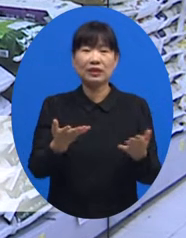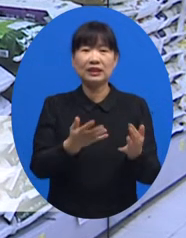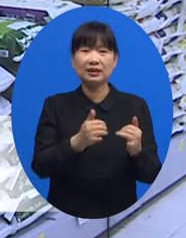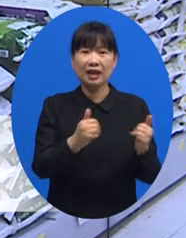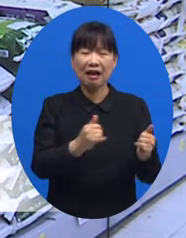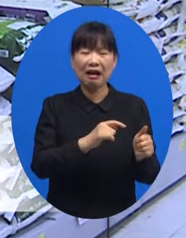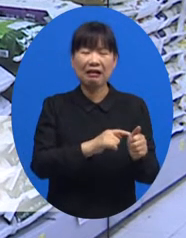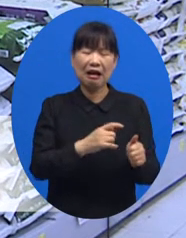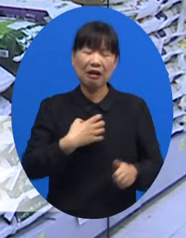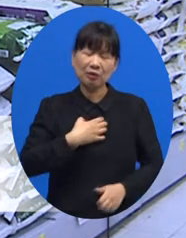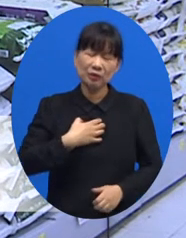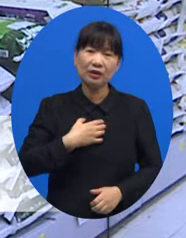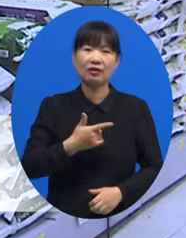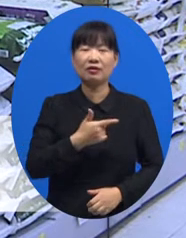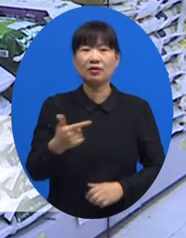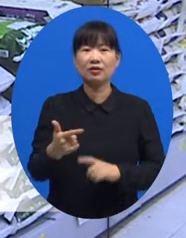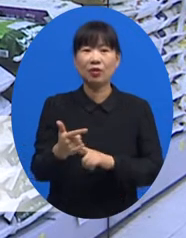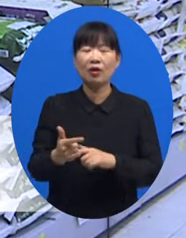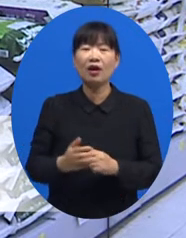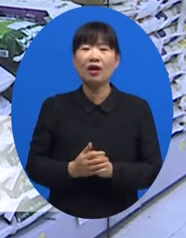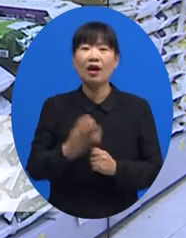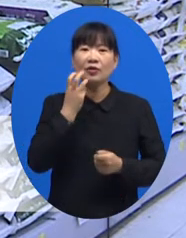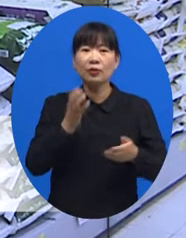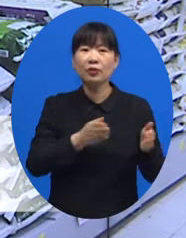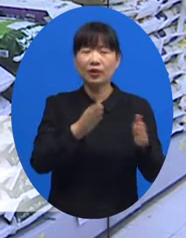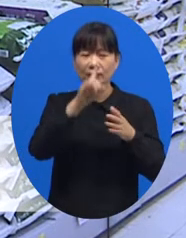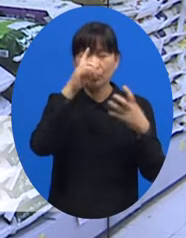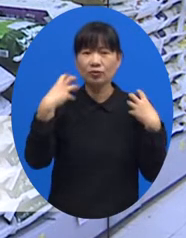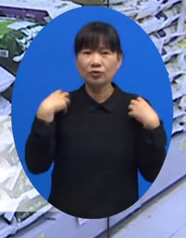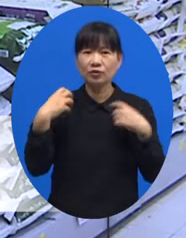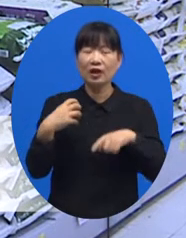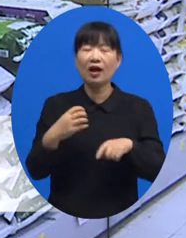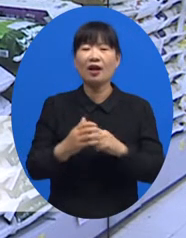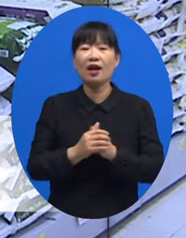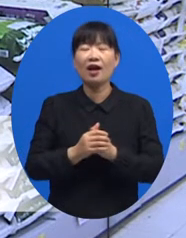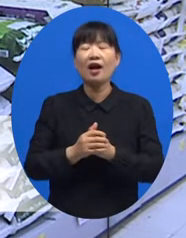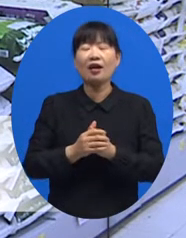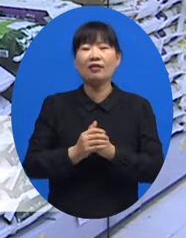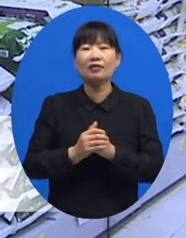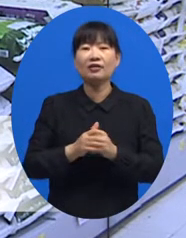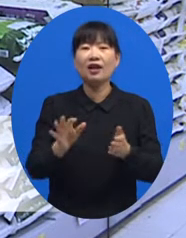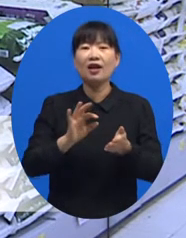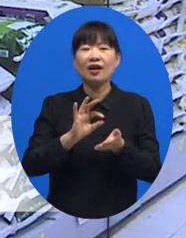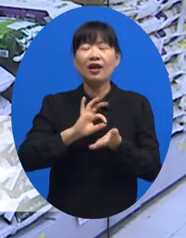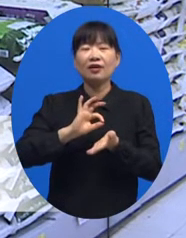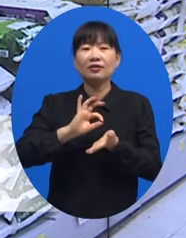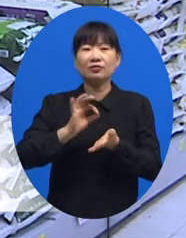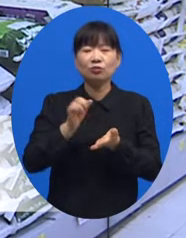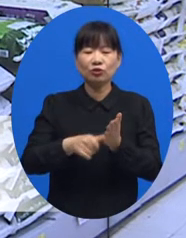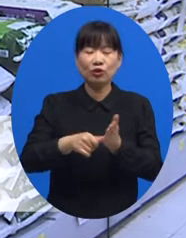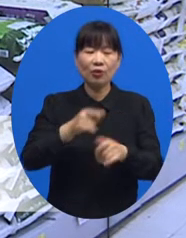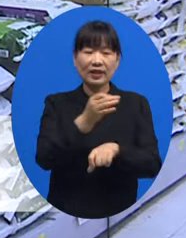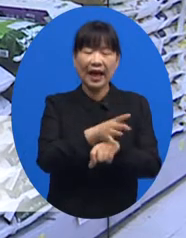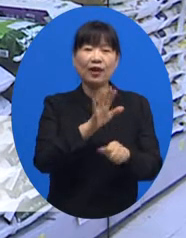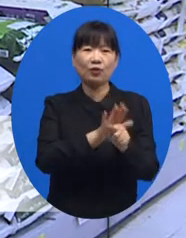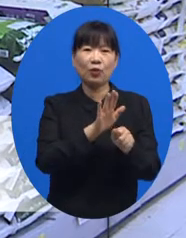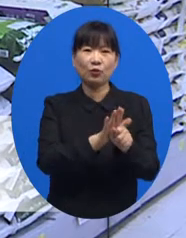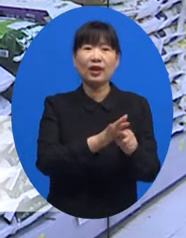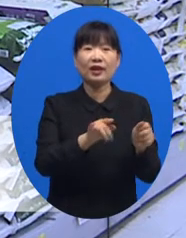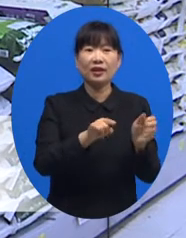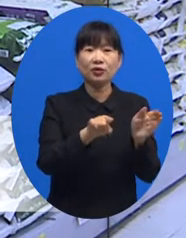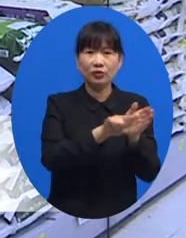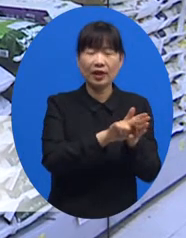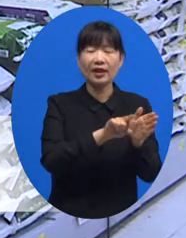경기도가 장바구니 부담을 덜어드리기 위한 할인 판매를 지원합니다. 또 쌀 소비 촉진을 위한 가공식품 개발에도 힘쓰고 있습니다.